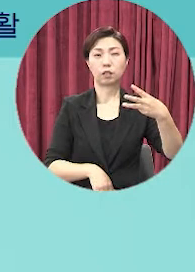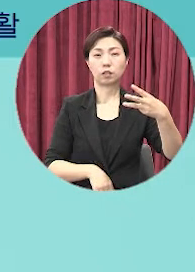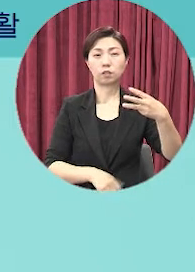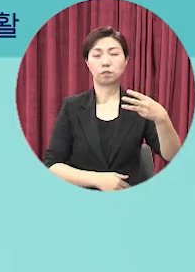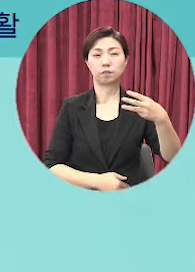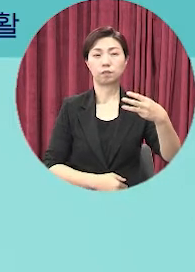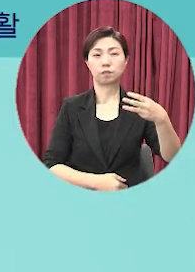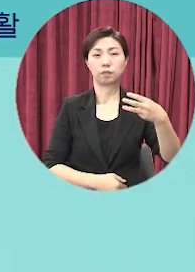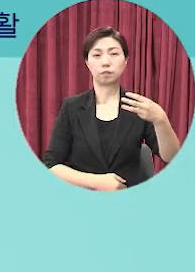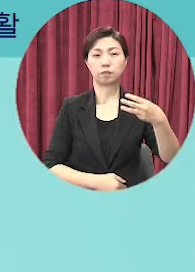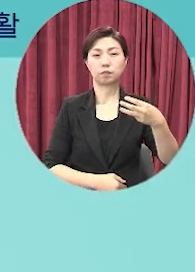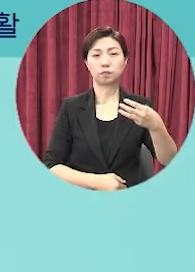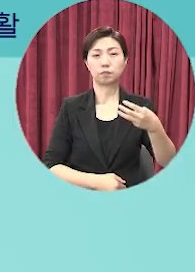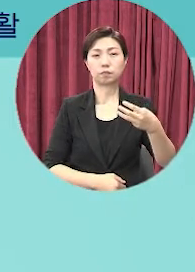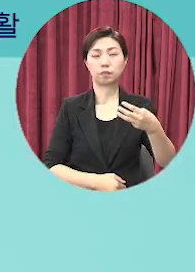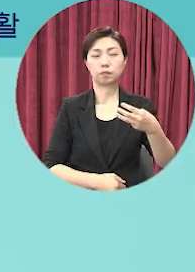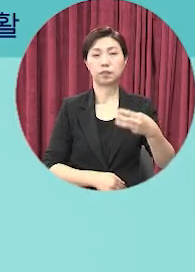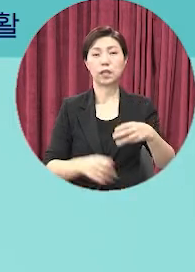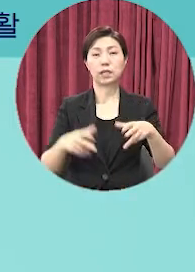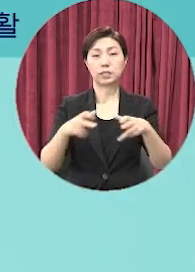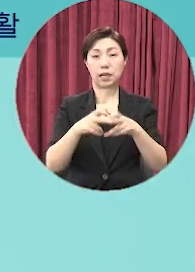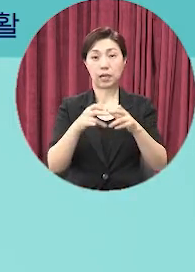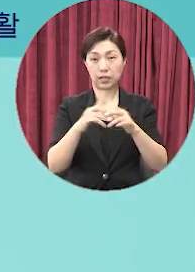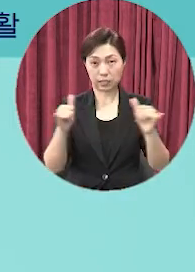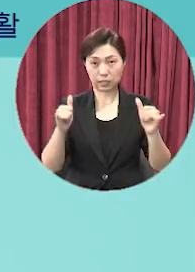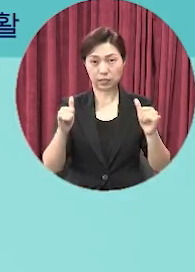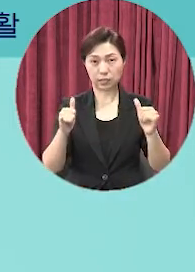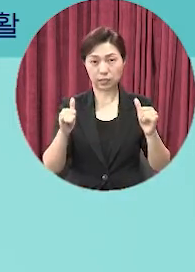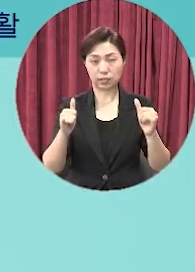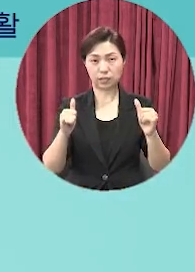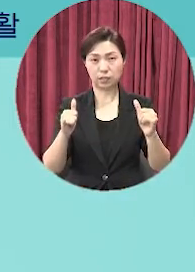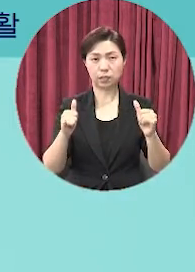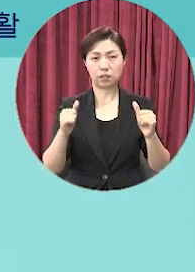그러한 각각의